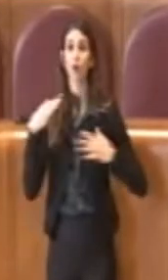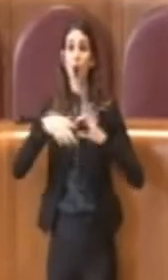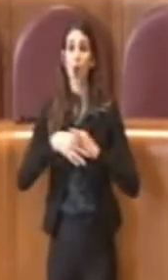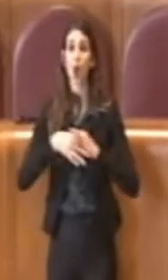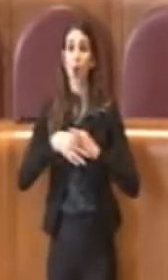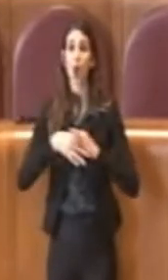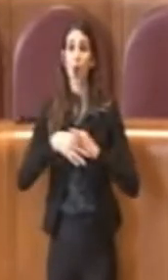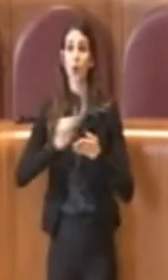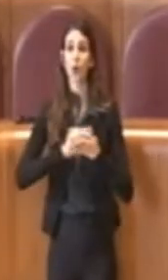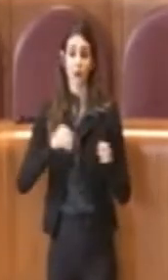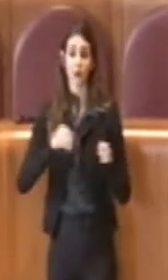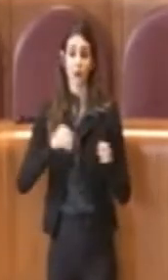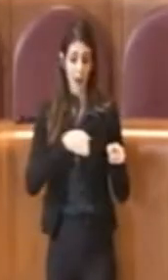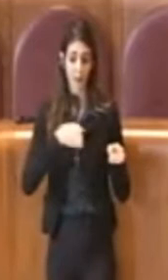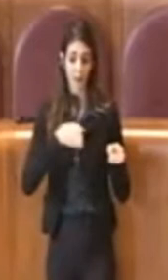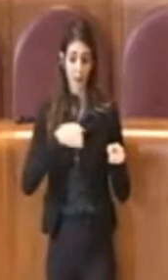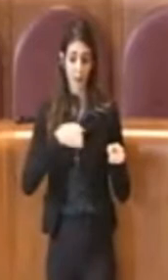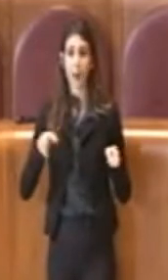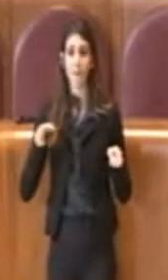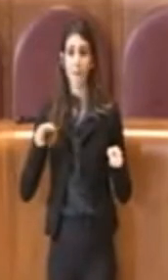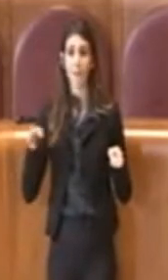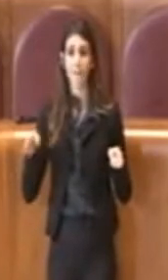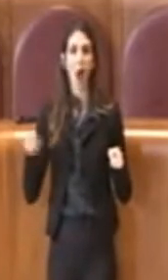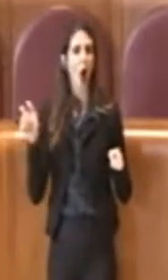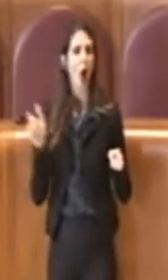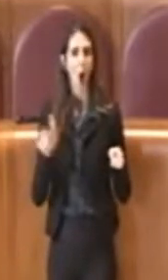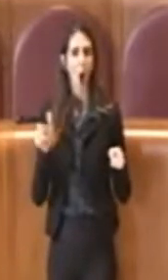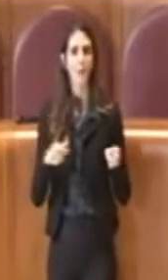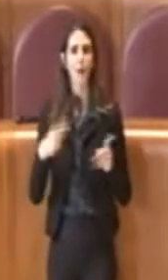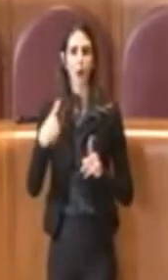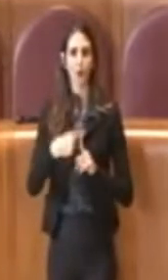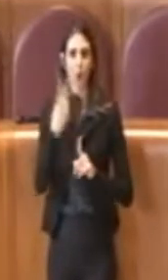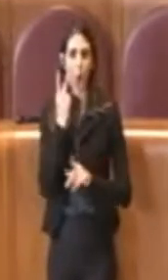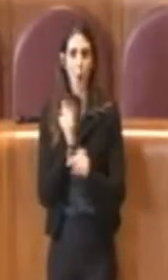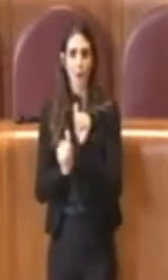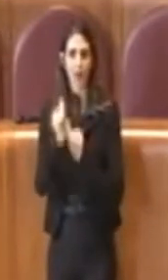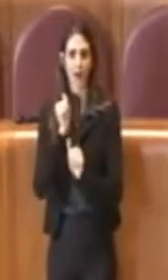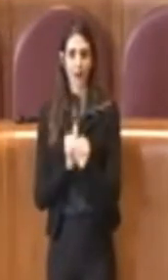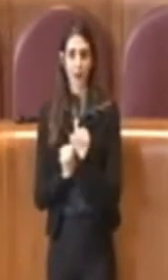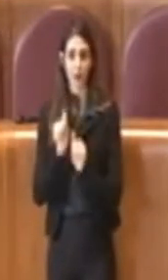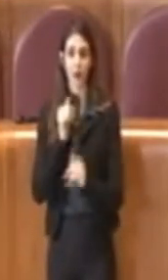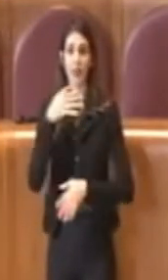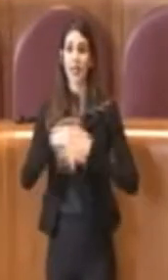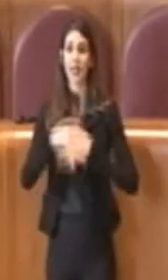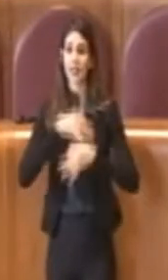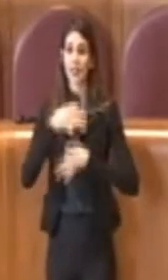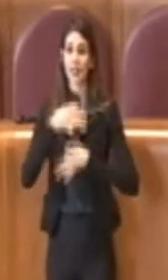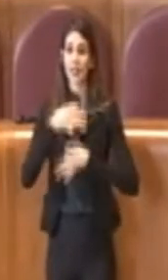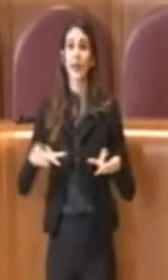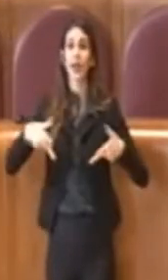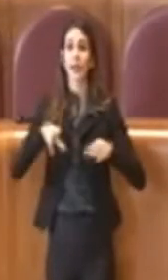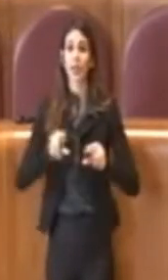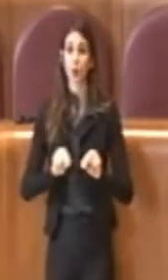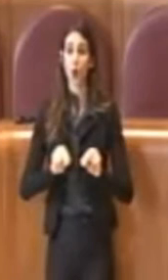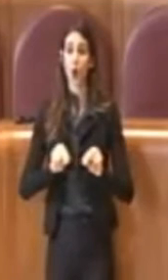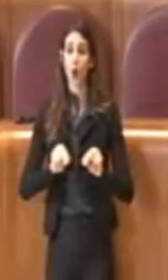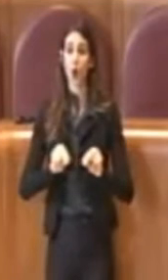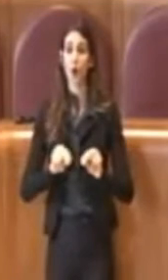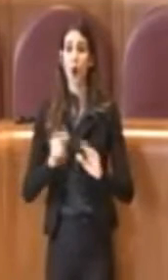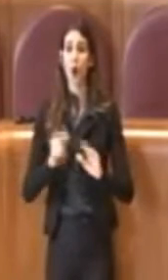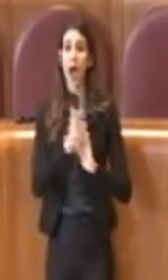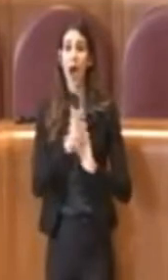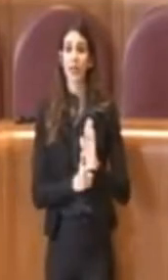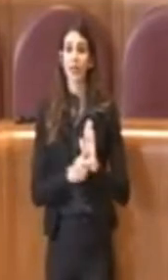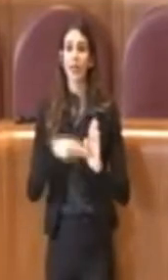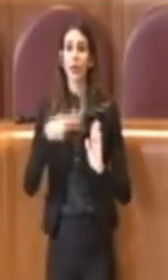scusate, obbligatori e preventivi, come erano appunto, quindi viene ridenominato l'articolo in preventivi